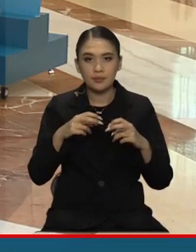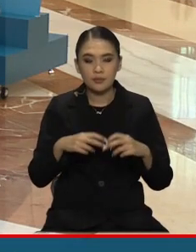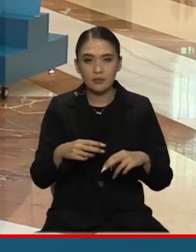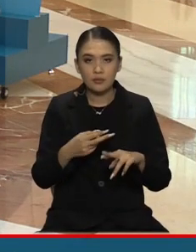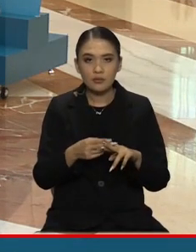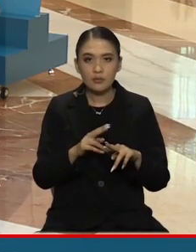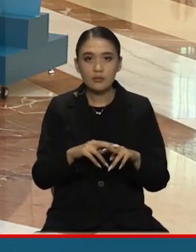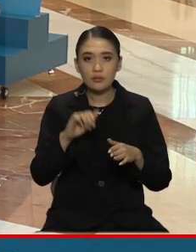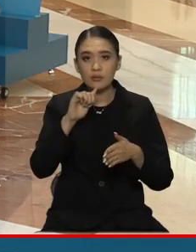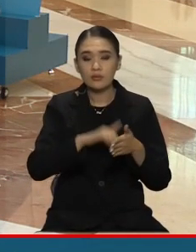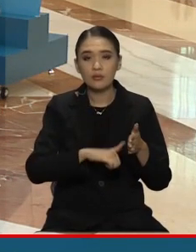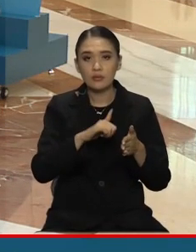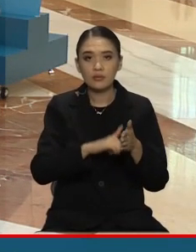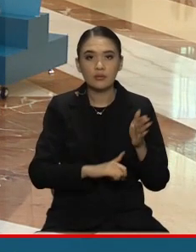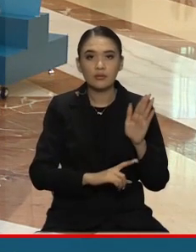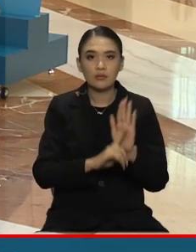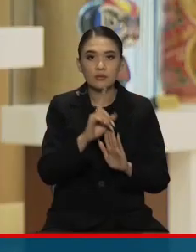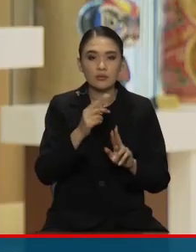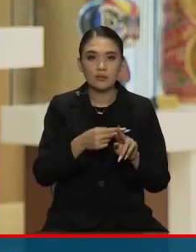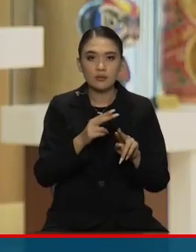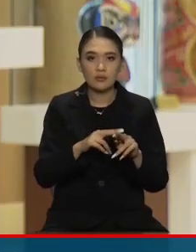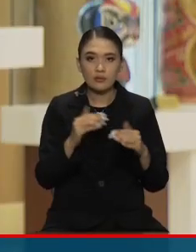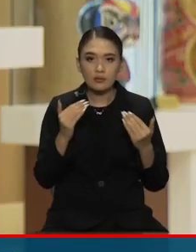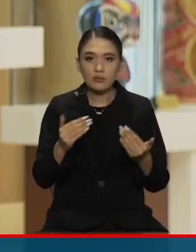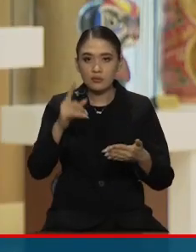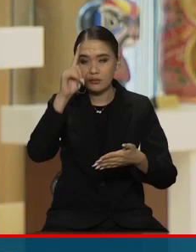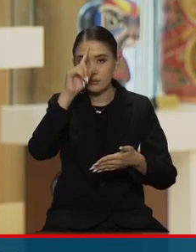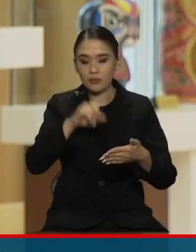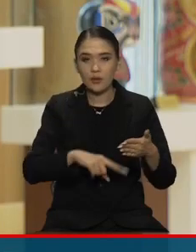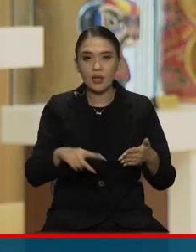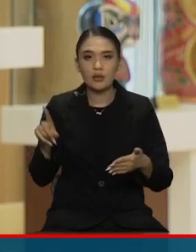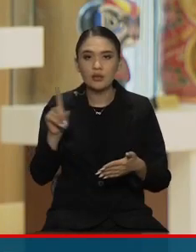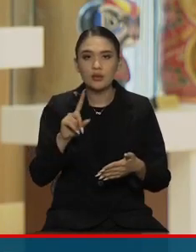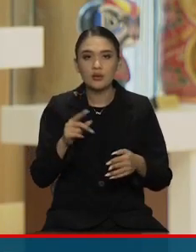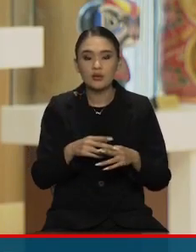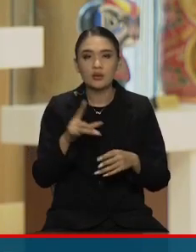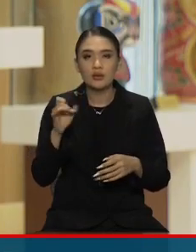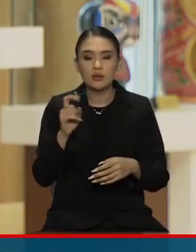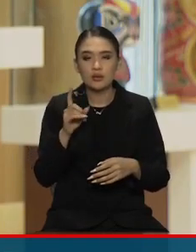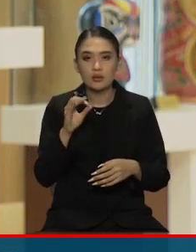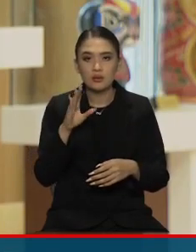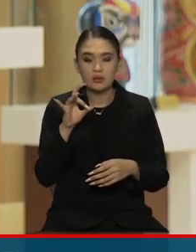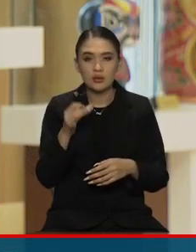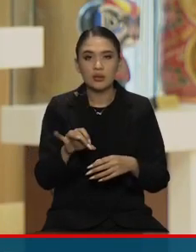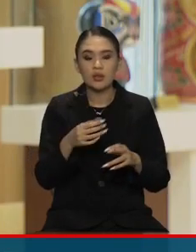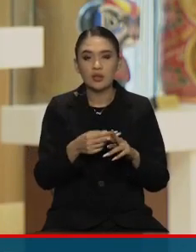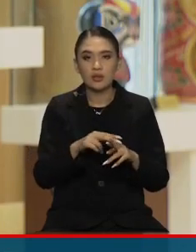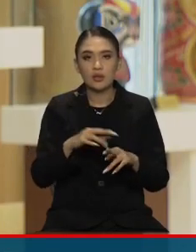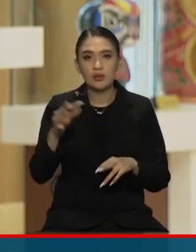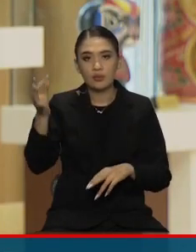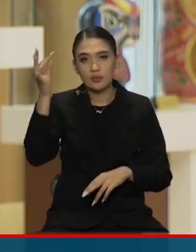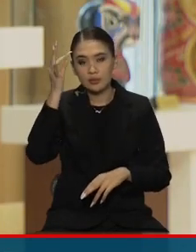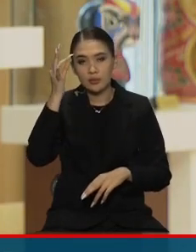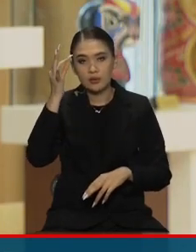причина вчера э сегодня уже достоверно это грозовый разряд знаете в моей памяти